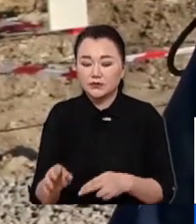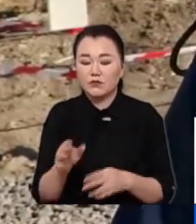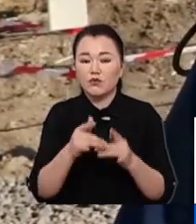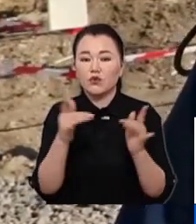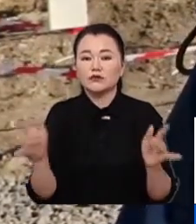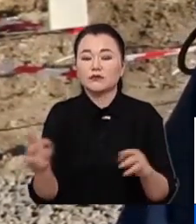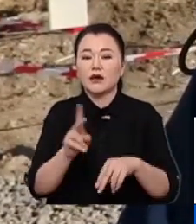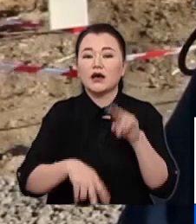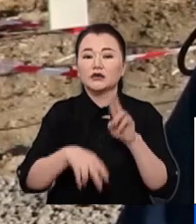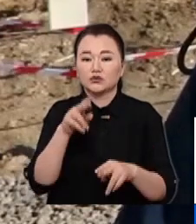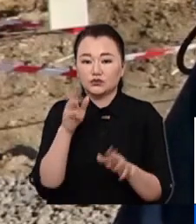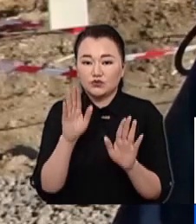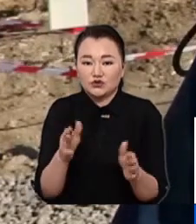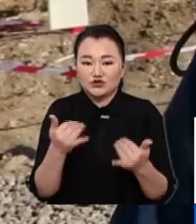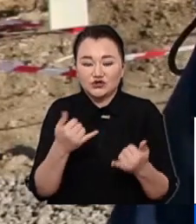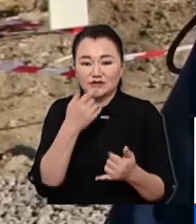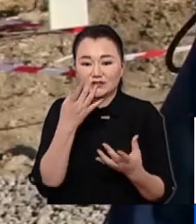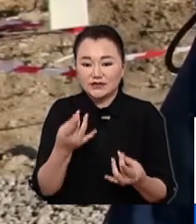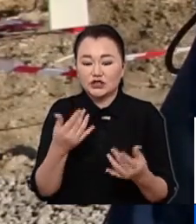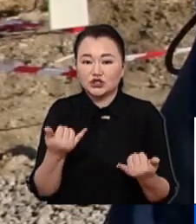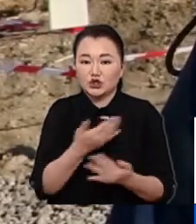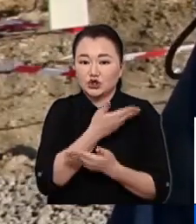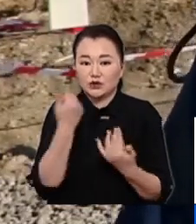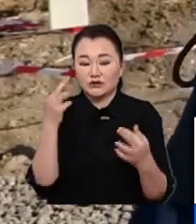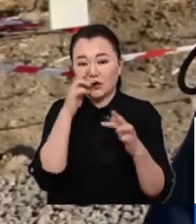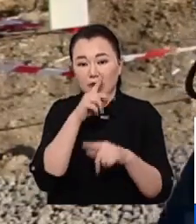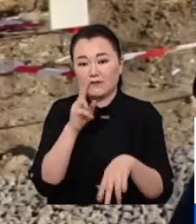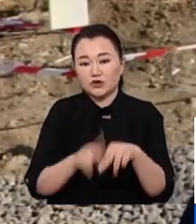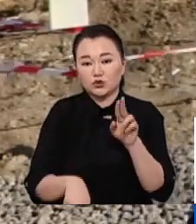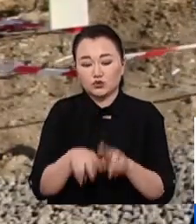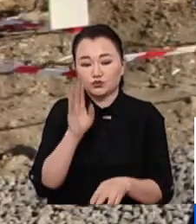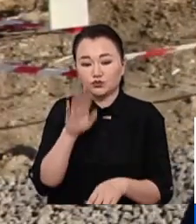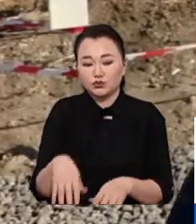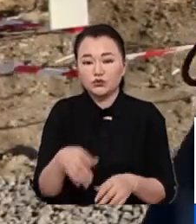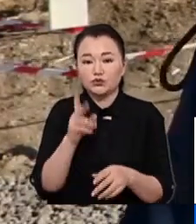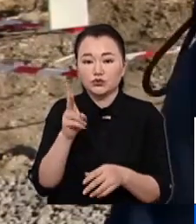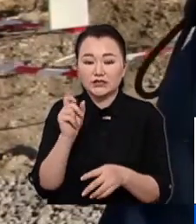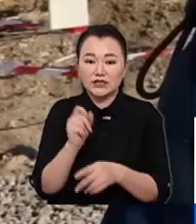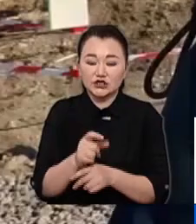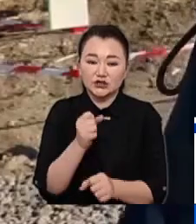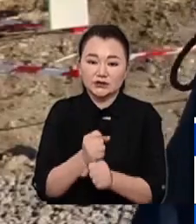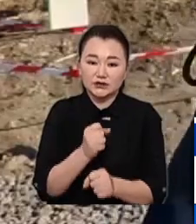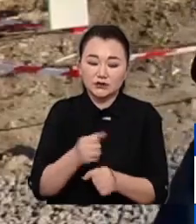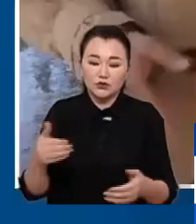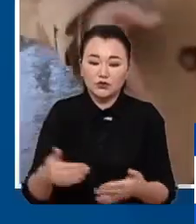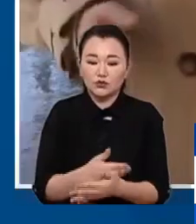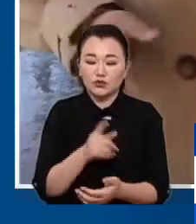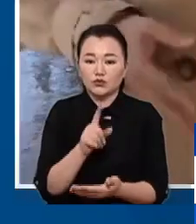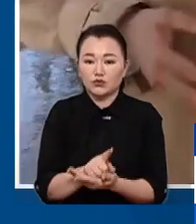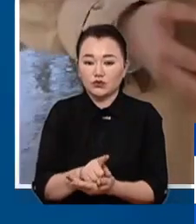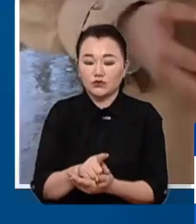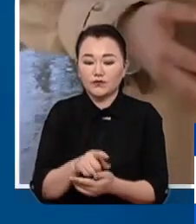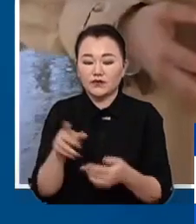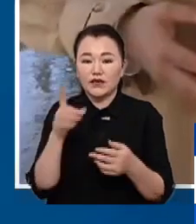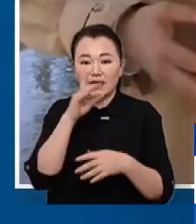Мост построили вот только, и считай, нет его. Значит, неправильно строили. Пусть теперь подрядчик переделывает все тут. В